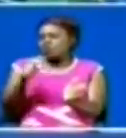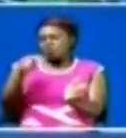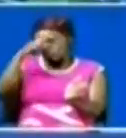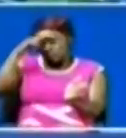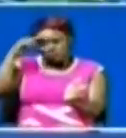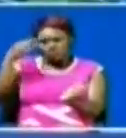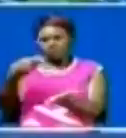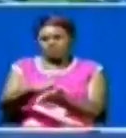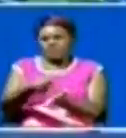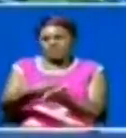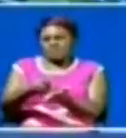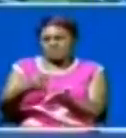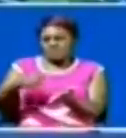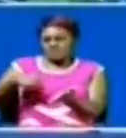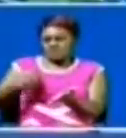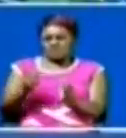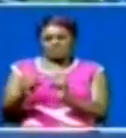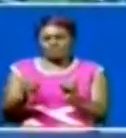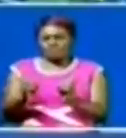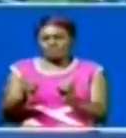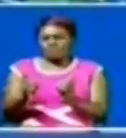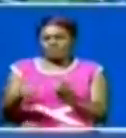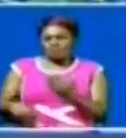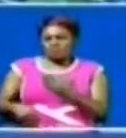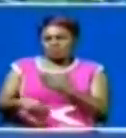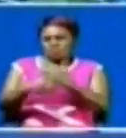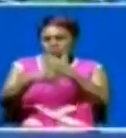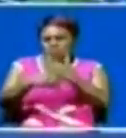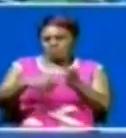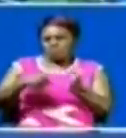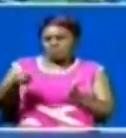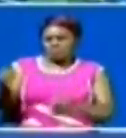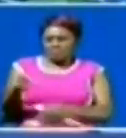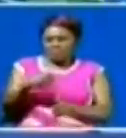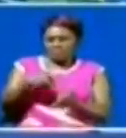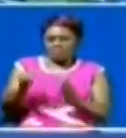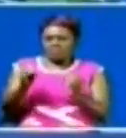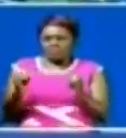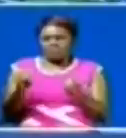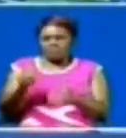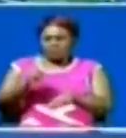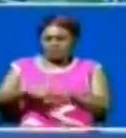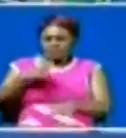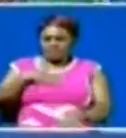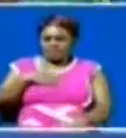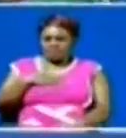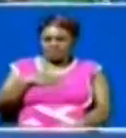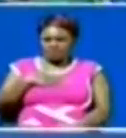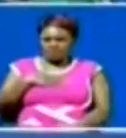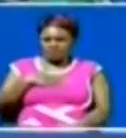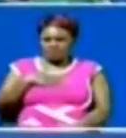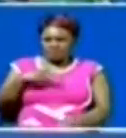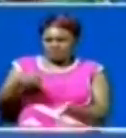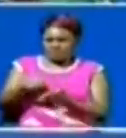ya pesa ya binafsi. Wasiende wakaongeze mshahara yao. Kweli kwa siku yangu